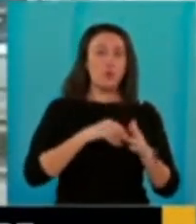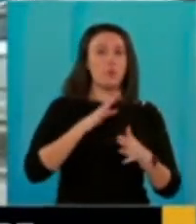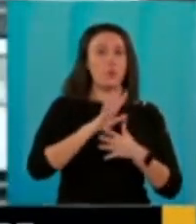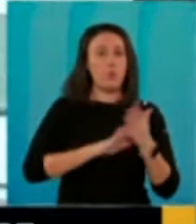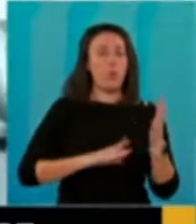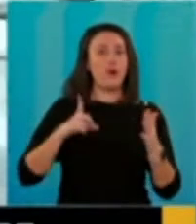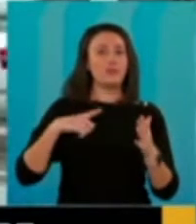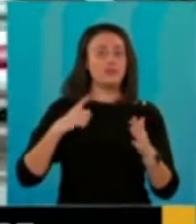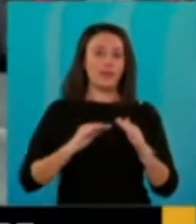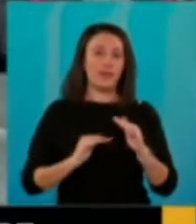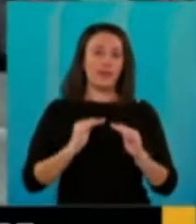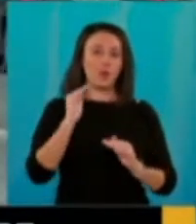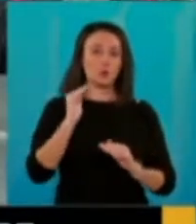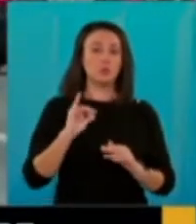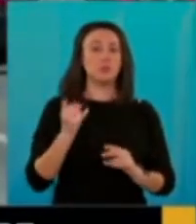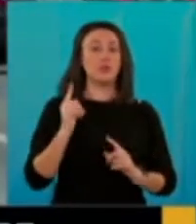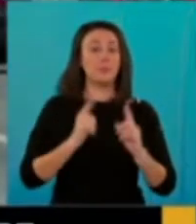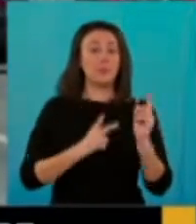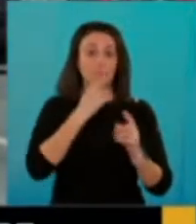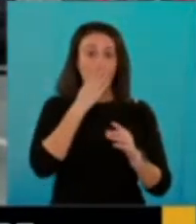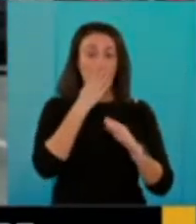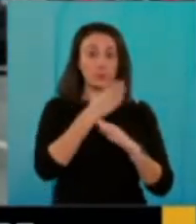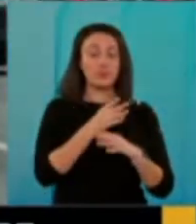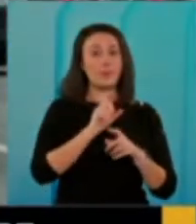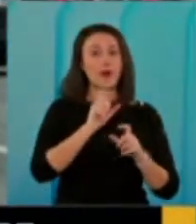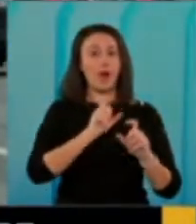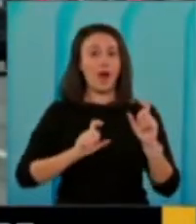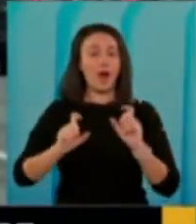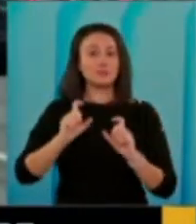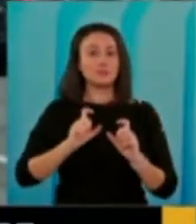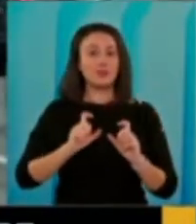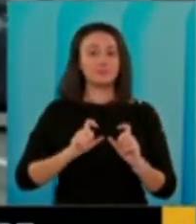este crescut și dacă ne uităm peste harta